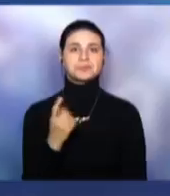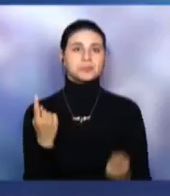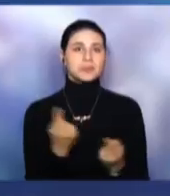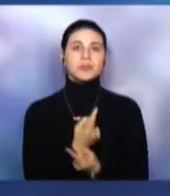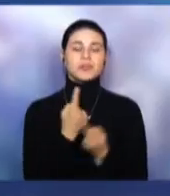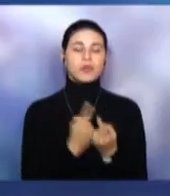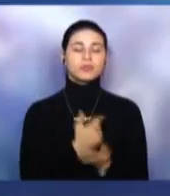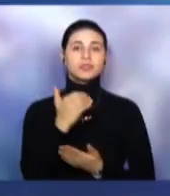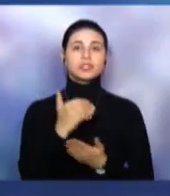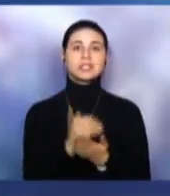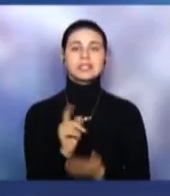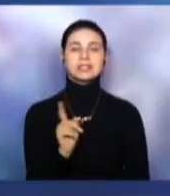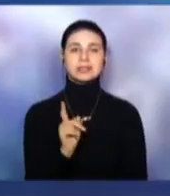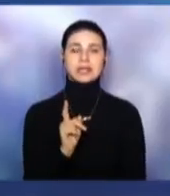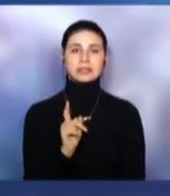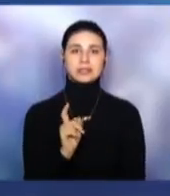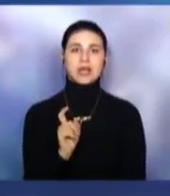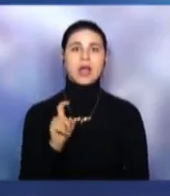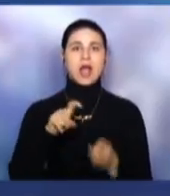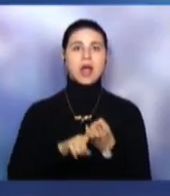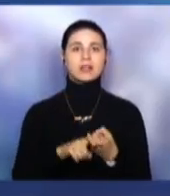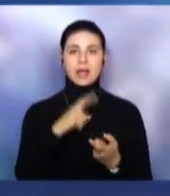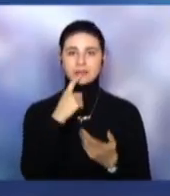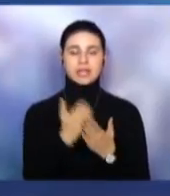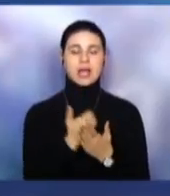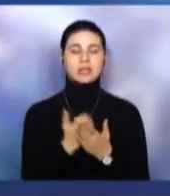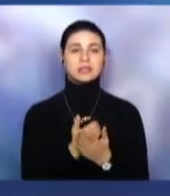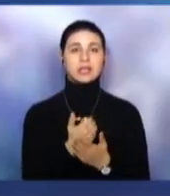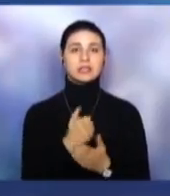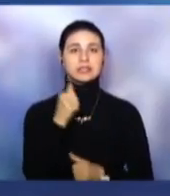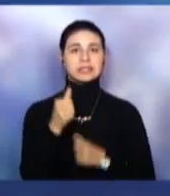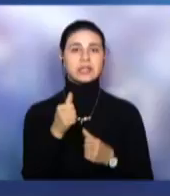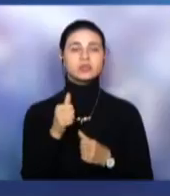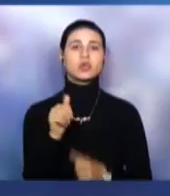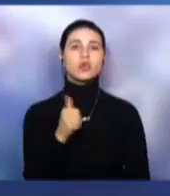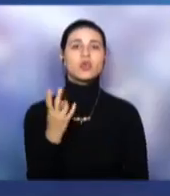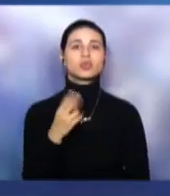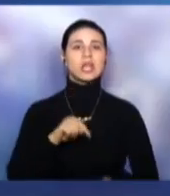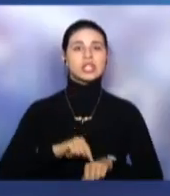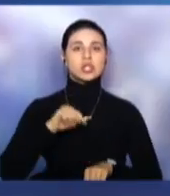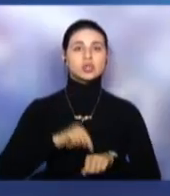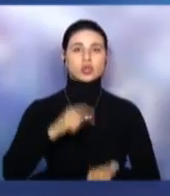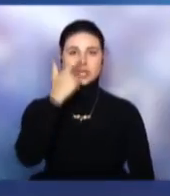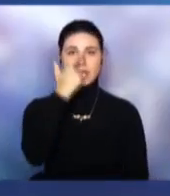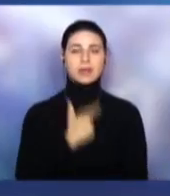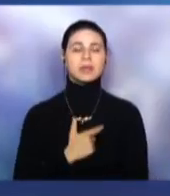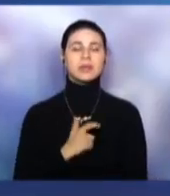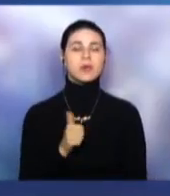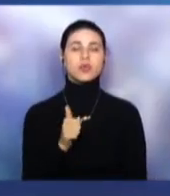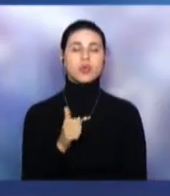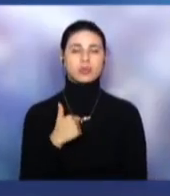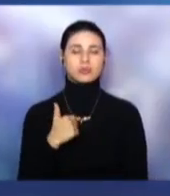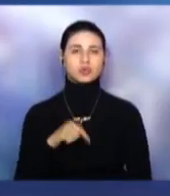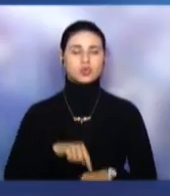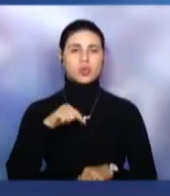შედეგი იმისა, რაც ახლავს ახალწელს, როგორ უნდა იგრძნოს, ან როგორ უნდა აღიქვას, რა ნიშნები შეიძლება